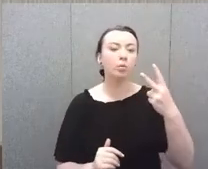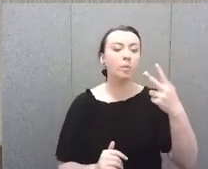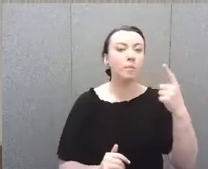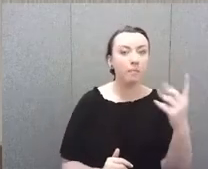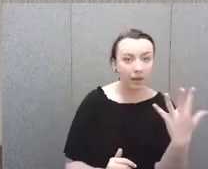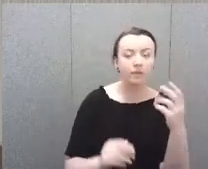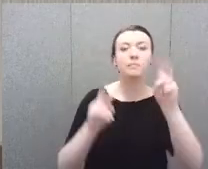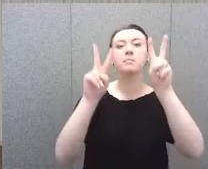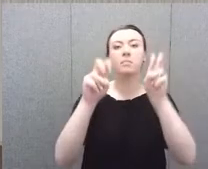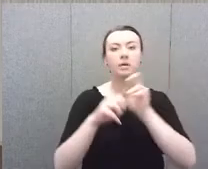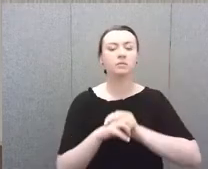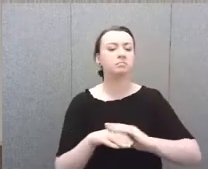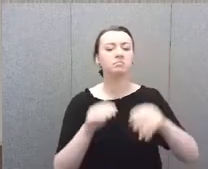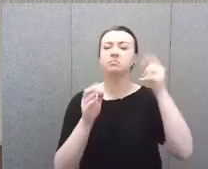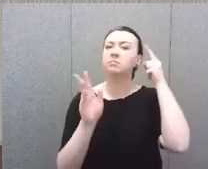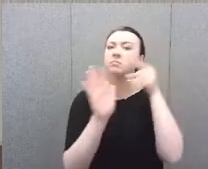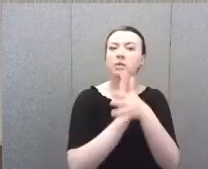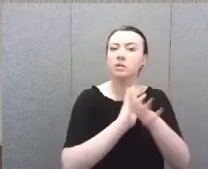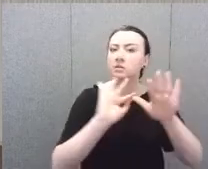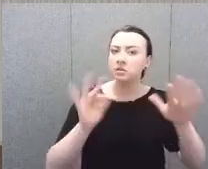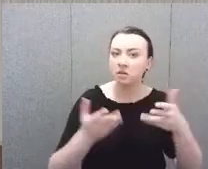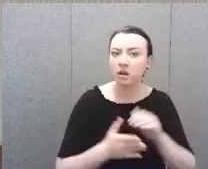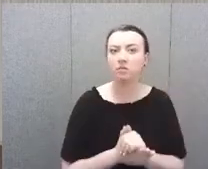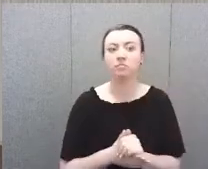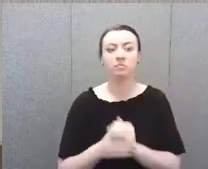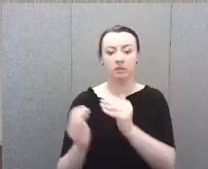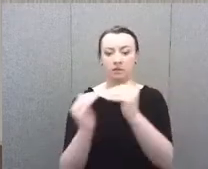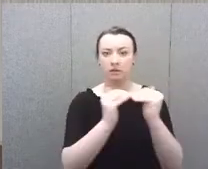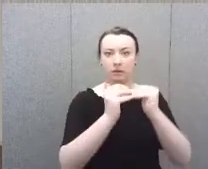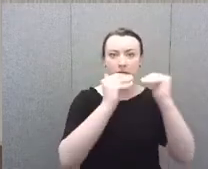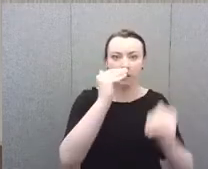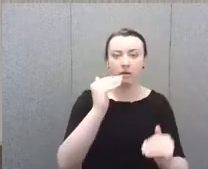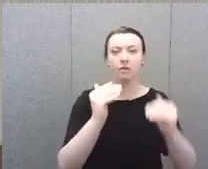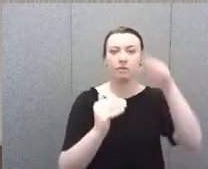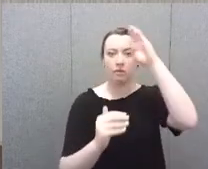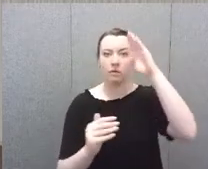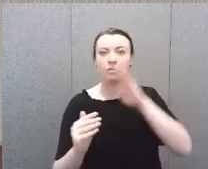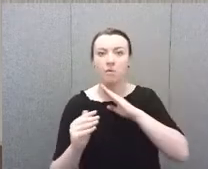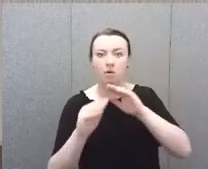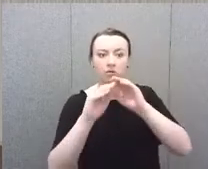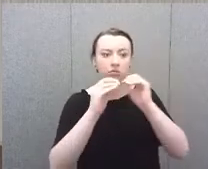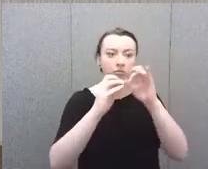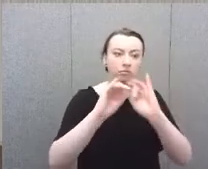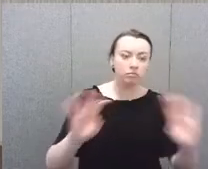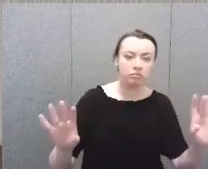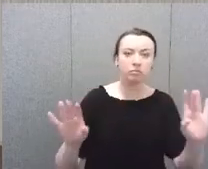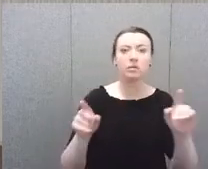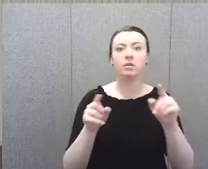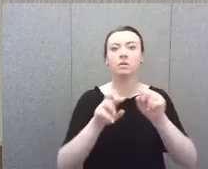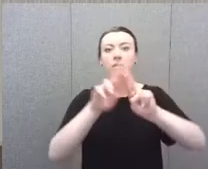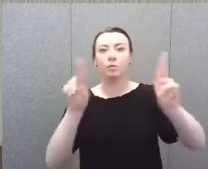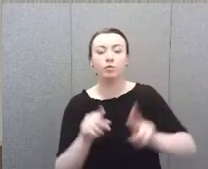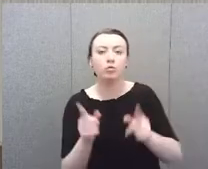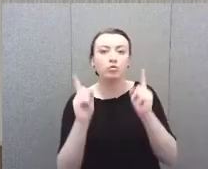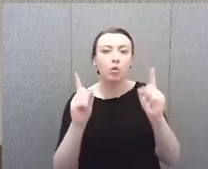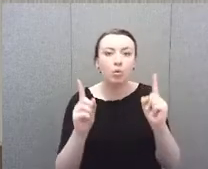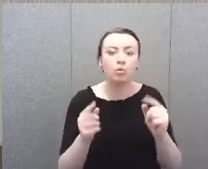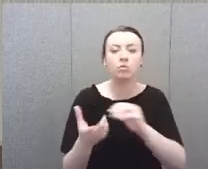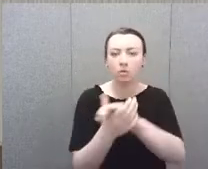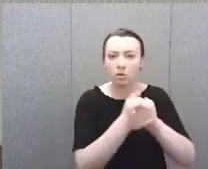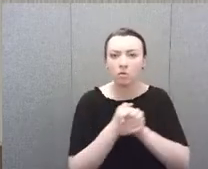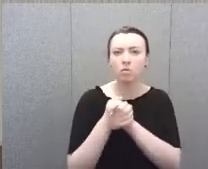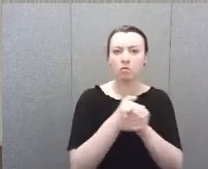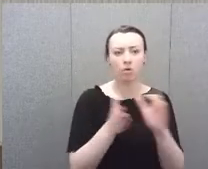название резолюции номер 1325 2000 года, которая констатирует, что неравенство между женщиной и мужчинами –